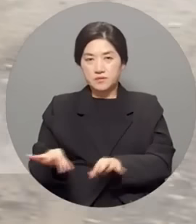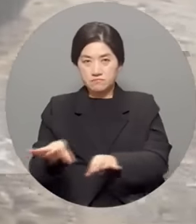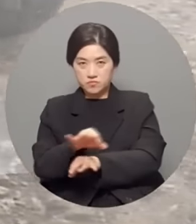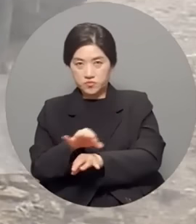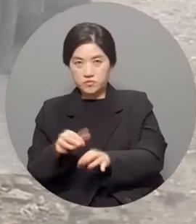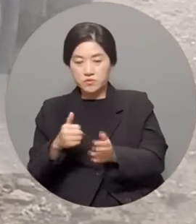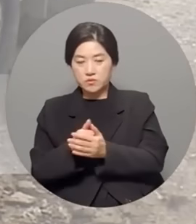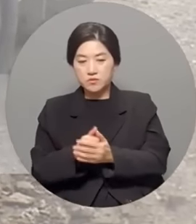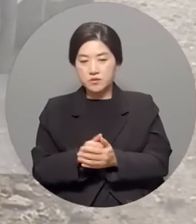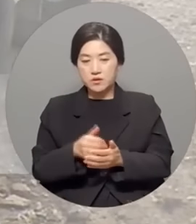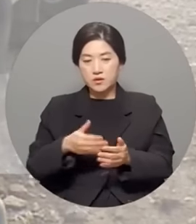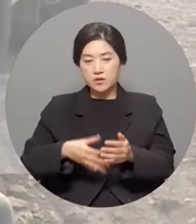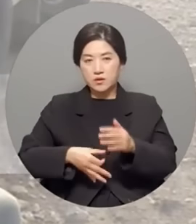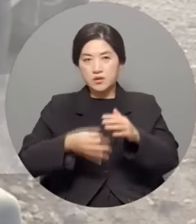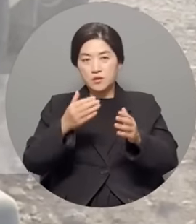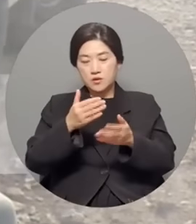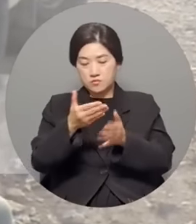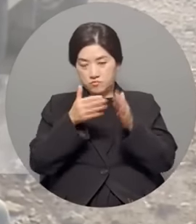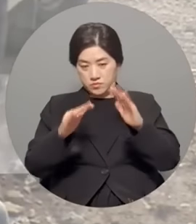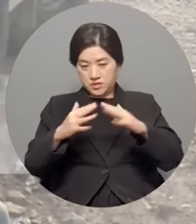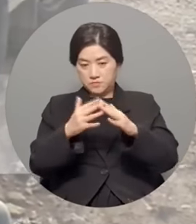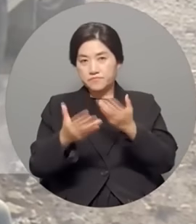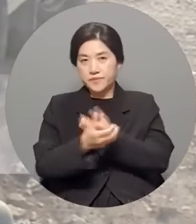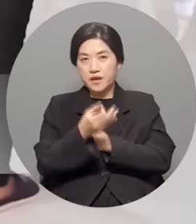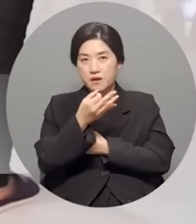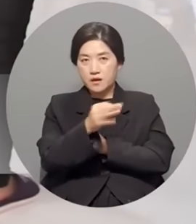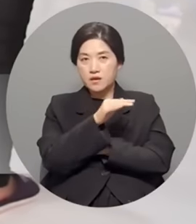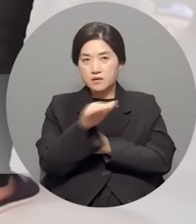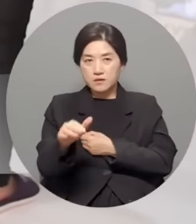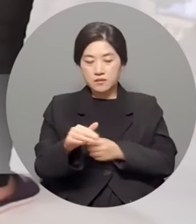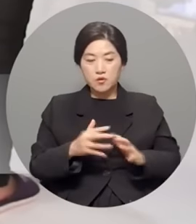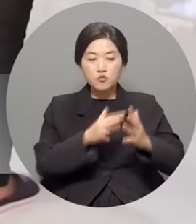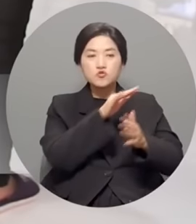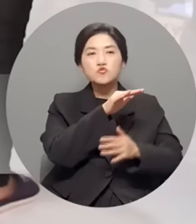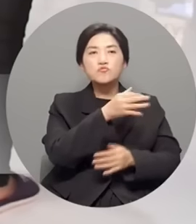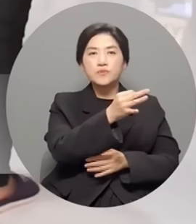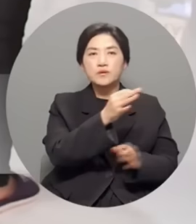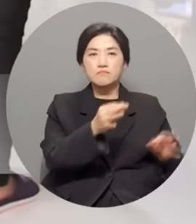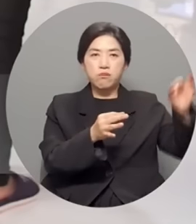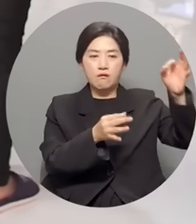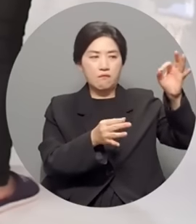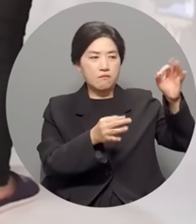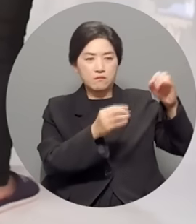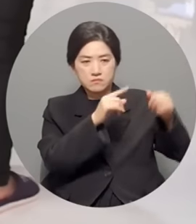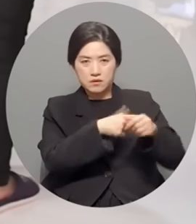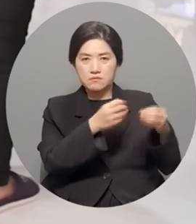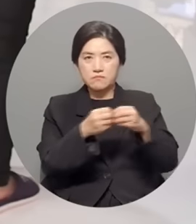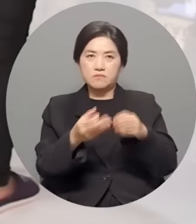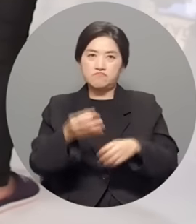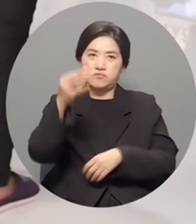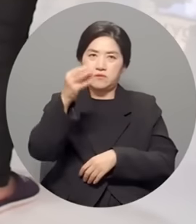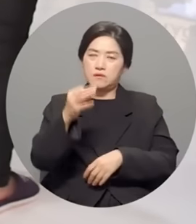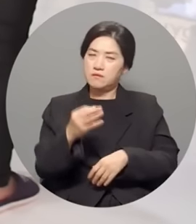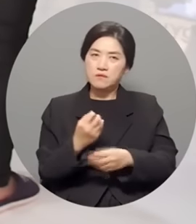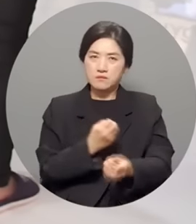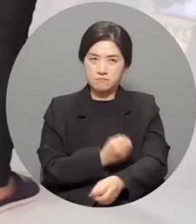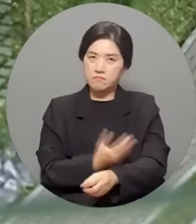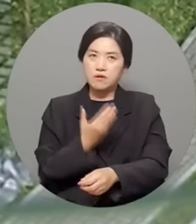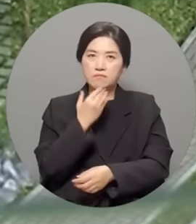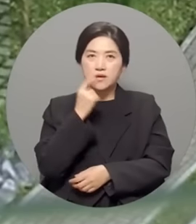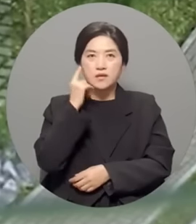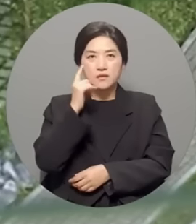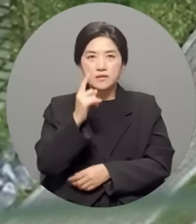분양가 심의의 기준이 되는 표준형 건축비 등이 인상된 만큼 분양가 인상이 불가피한 것으로 보고 있습니다.